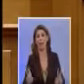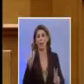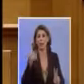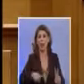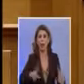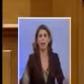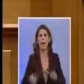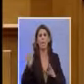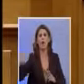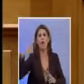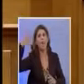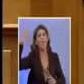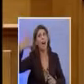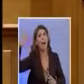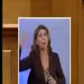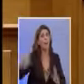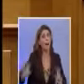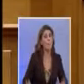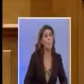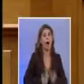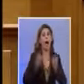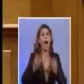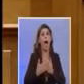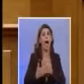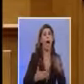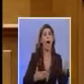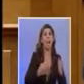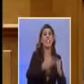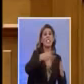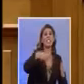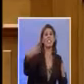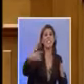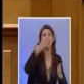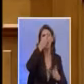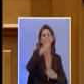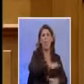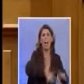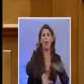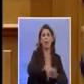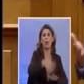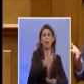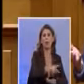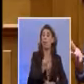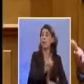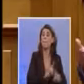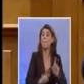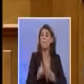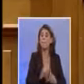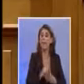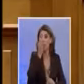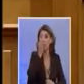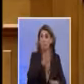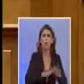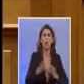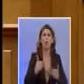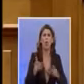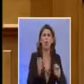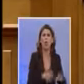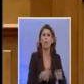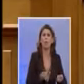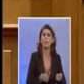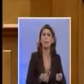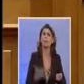και την αριστερή διαπλοκή. Και ποια ήταν λοιπόν αυτή η διαπλοκή? Ποια ήταν η χάρη που κάναμε εμείς